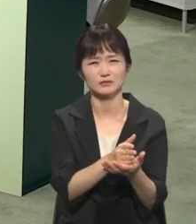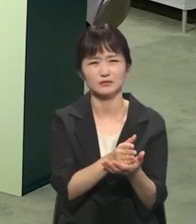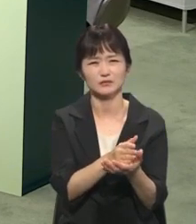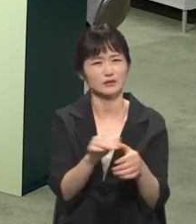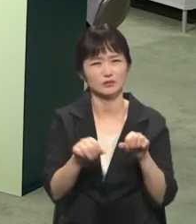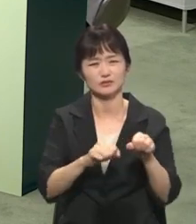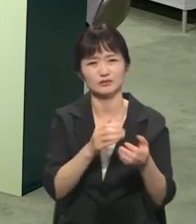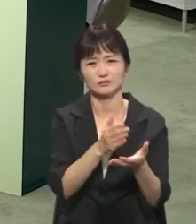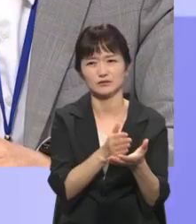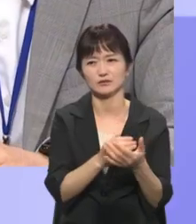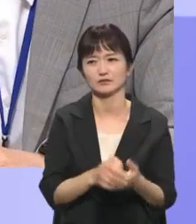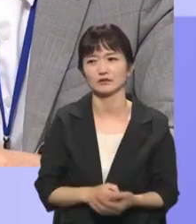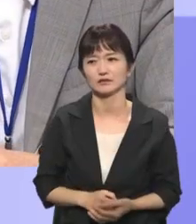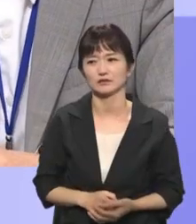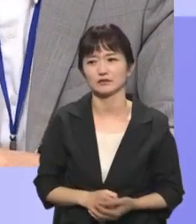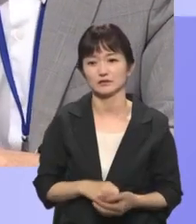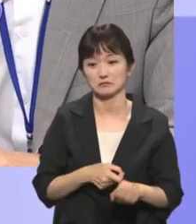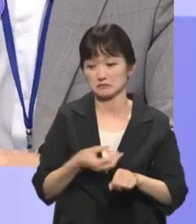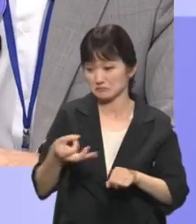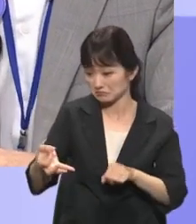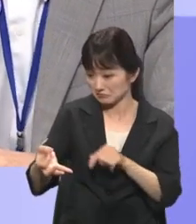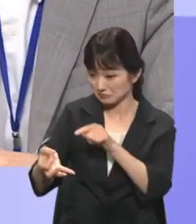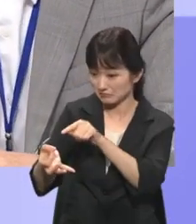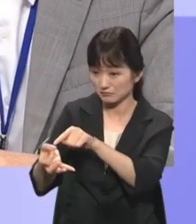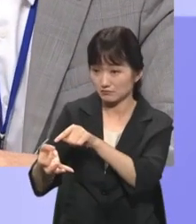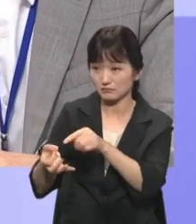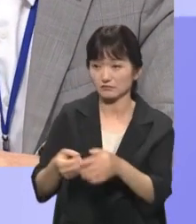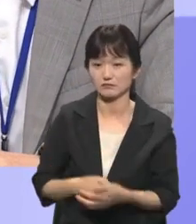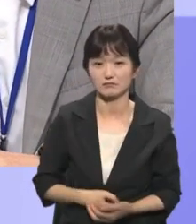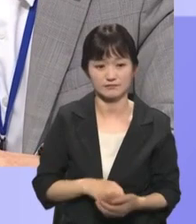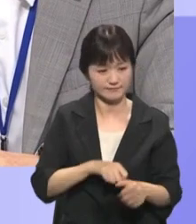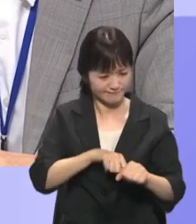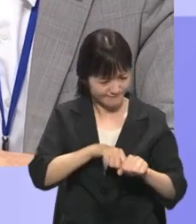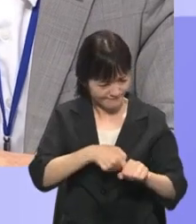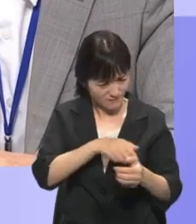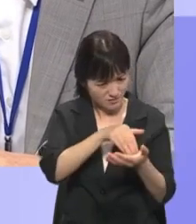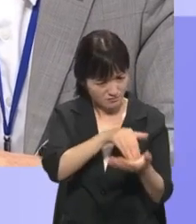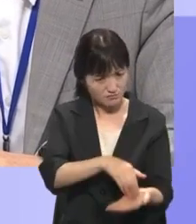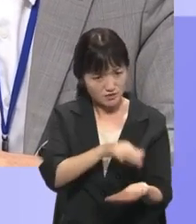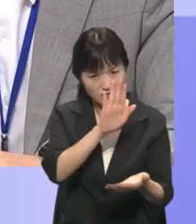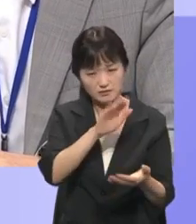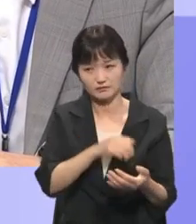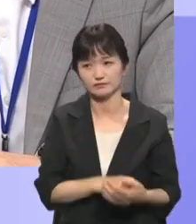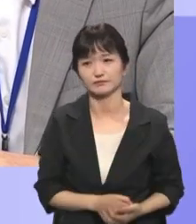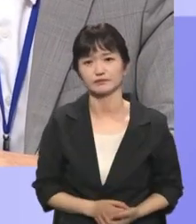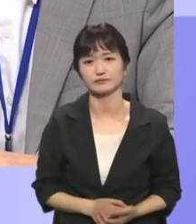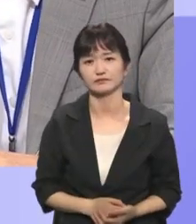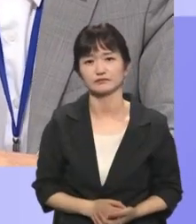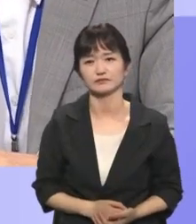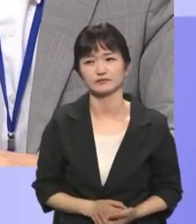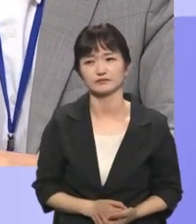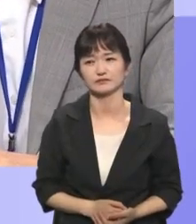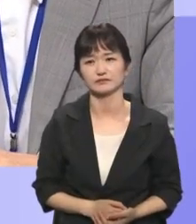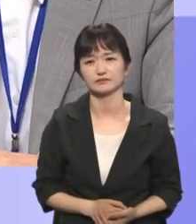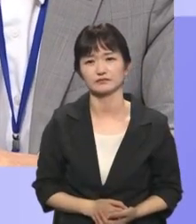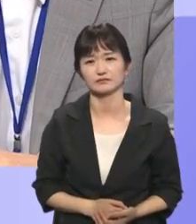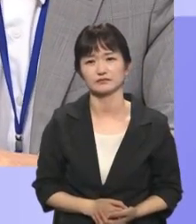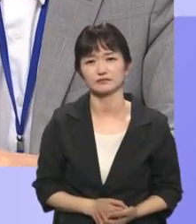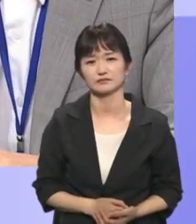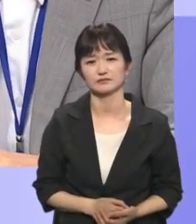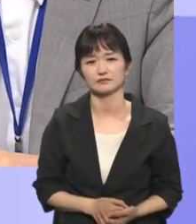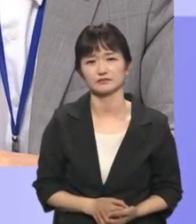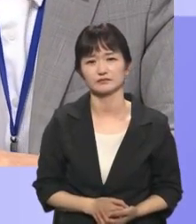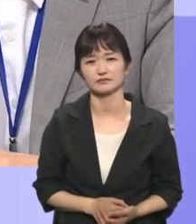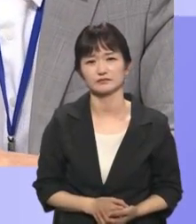규정만 지정해놓고 네. 실제 그걸 강하게 처벌하지 않으면 훈방해주는 경우도 사실 있잖아요. 그렇죠. 그리고 궤도 네. 조치하면은